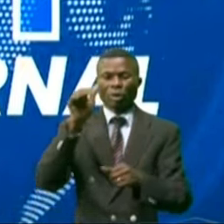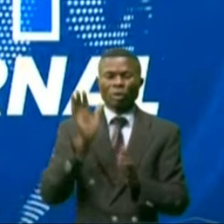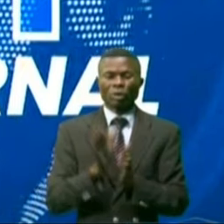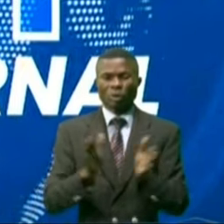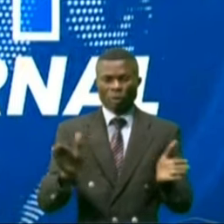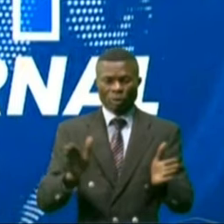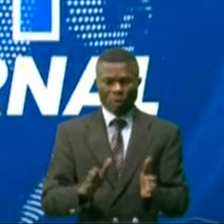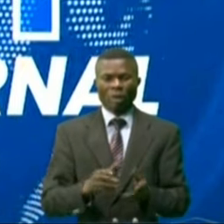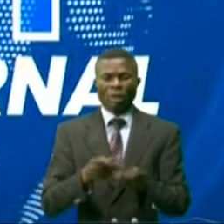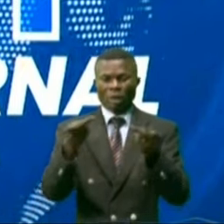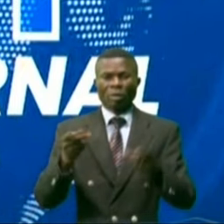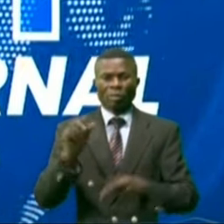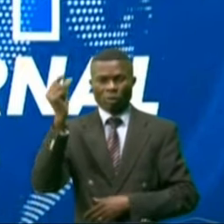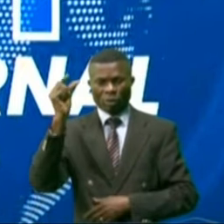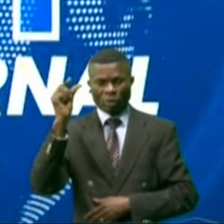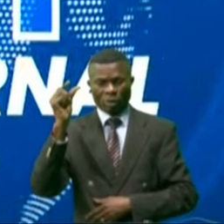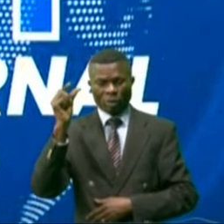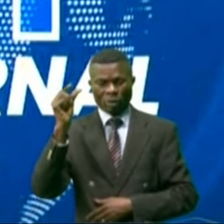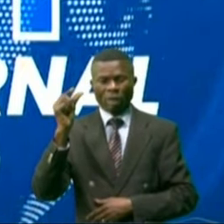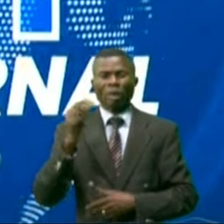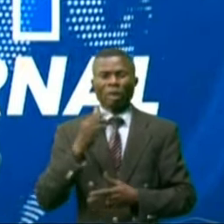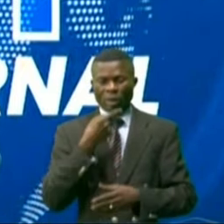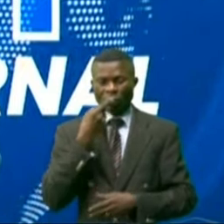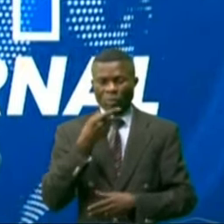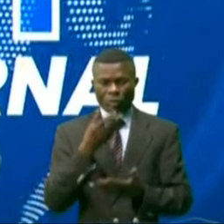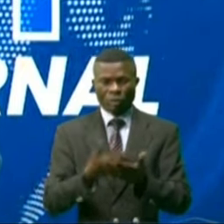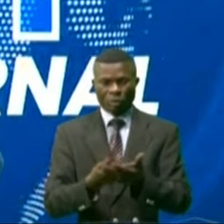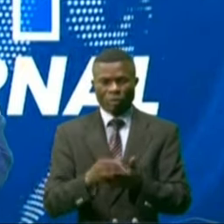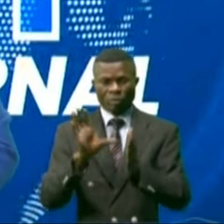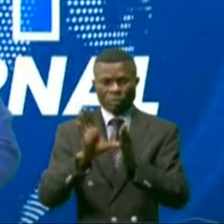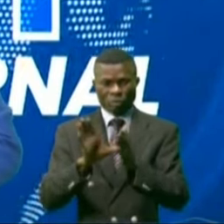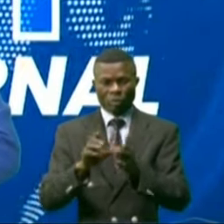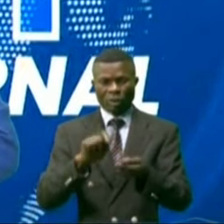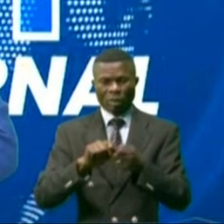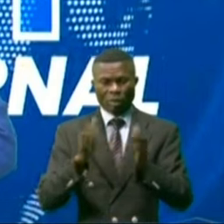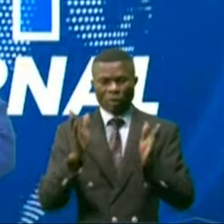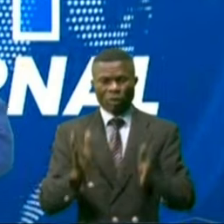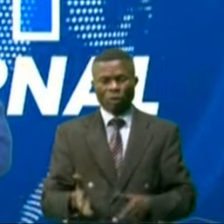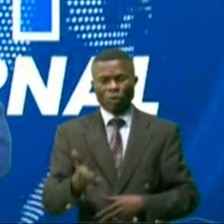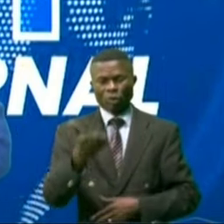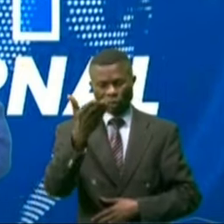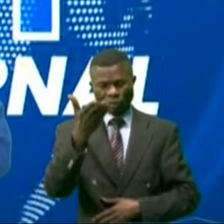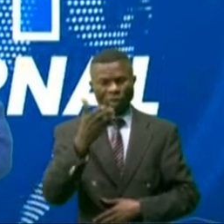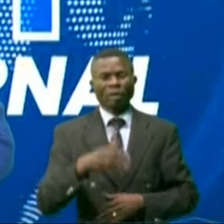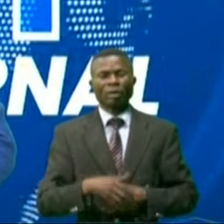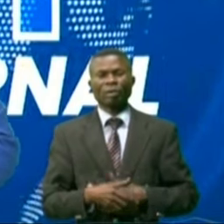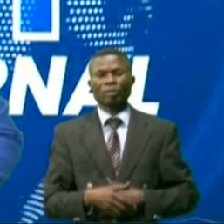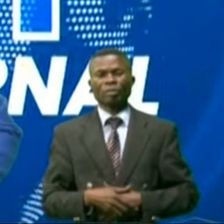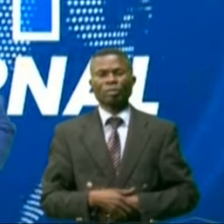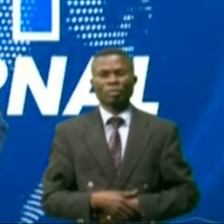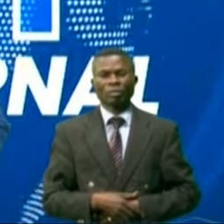général du cadastre minier, Popol Mabulia, un reportage de Lucie Lavitchisenda, rendu par Chine.